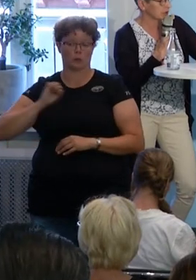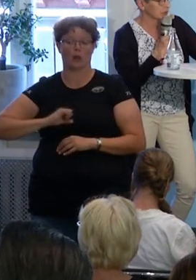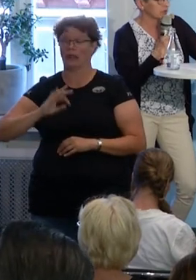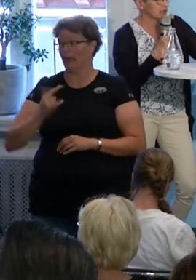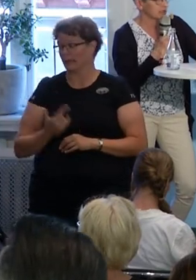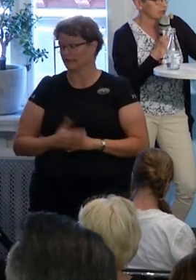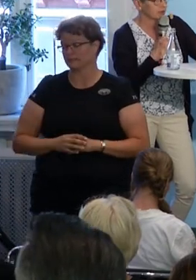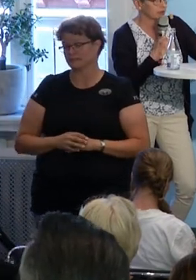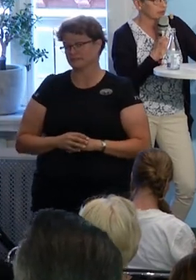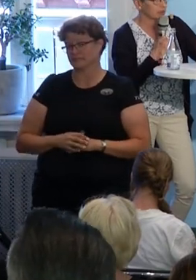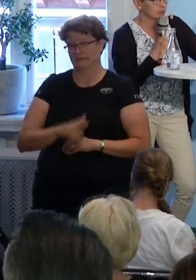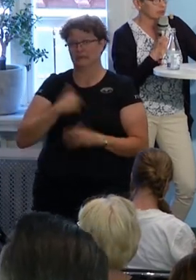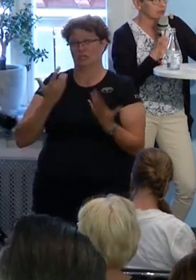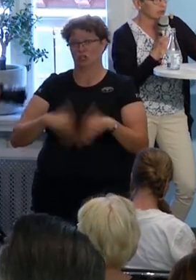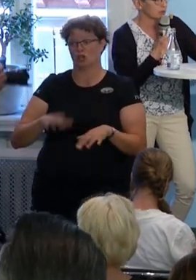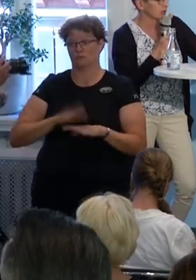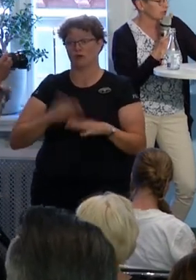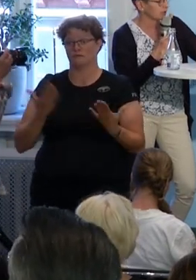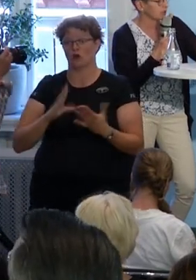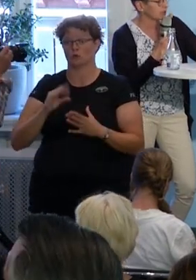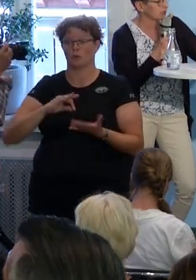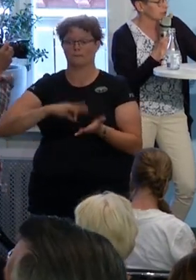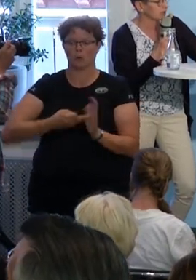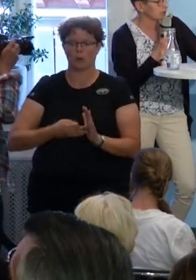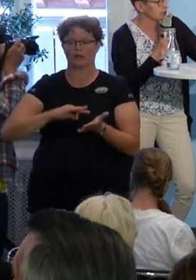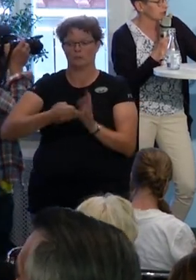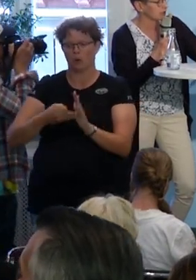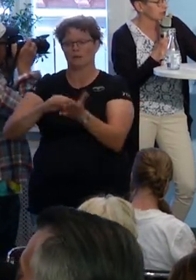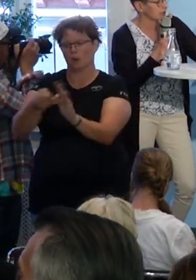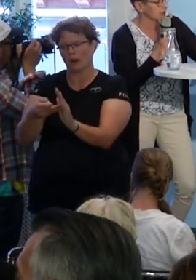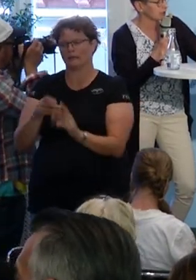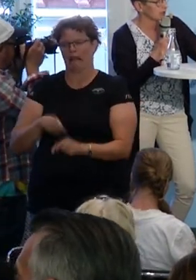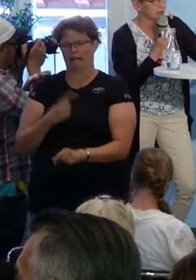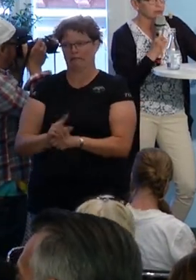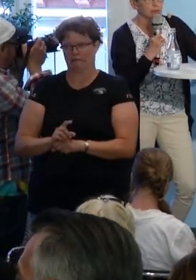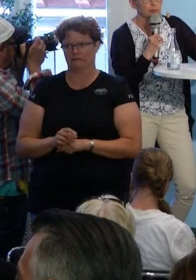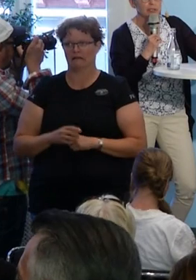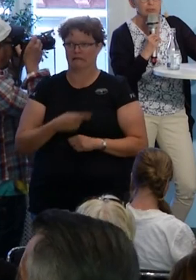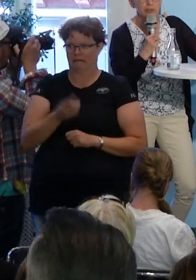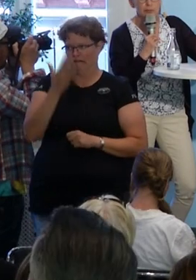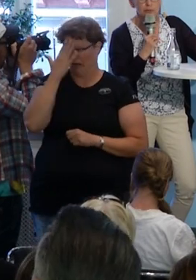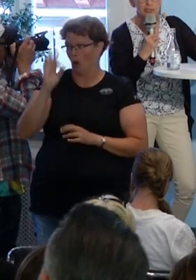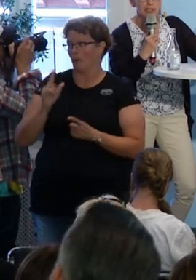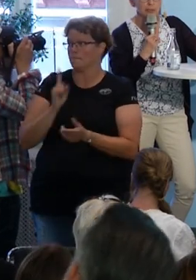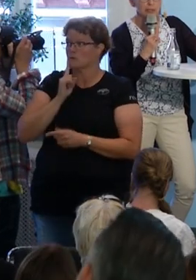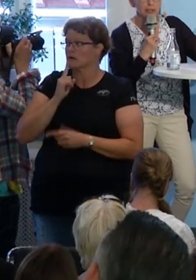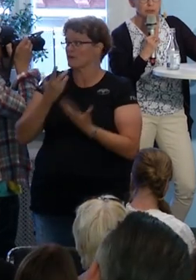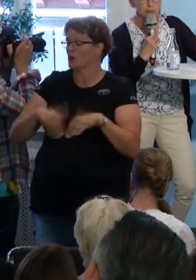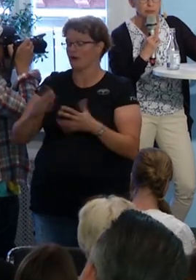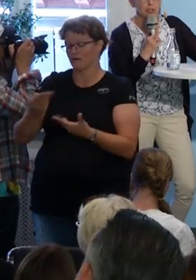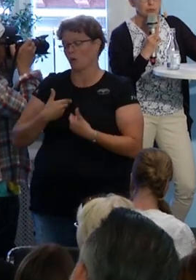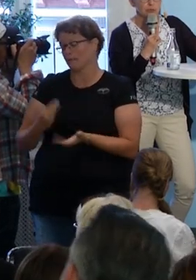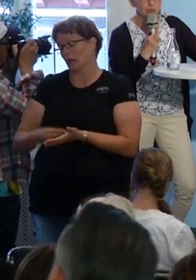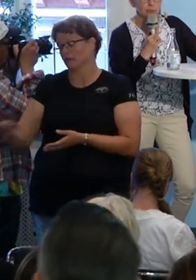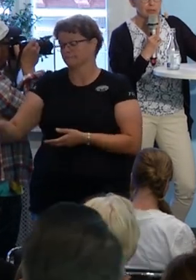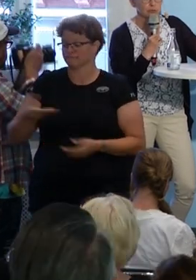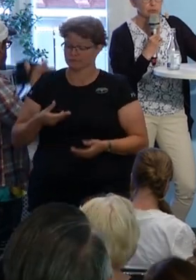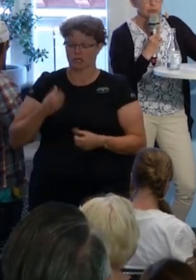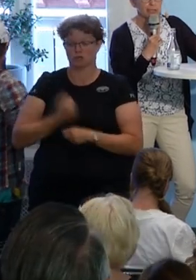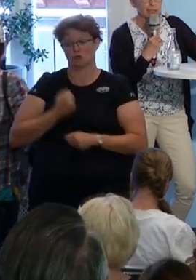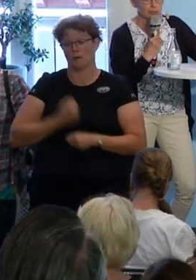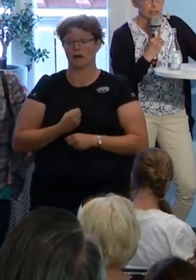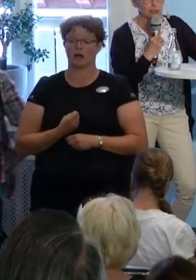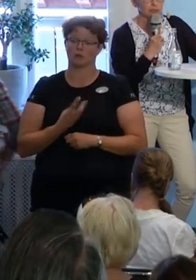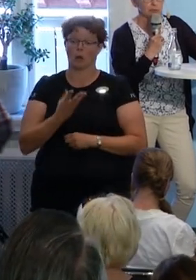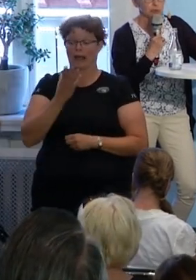det är någonting som vi är trötta på så är det projektifiering av den här sortens arbete. Ni vet hur det brukar gå till. Man får en slatt pengar ut och så jobbar då